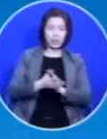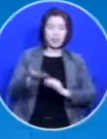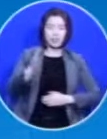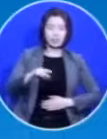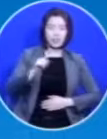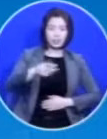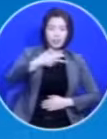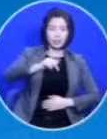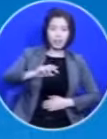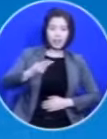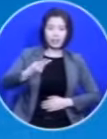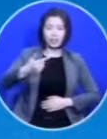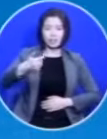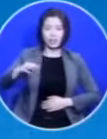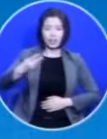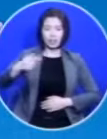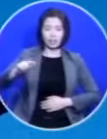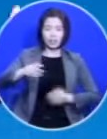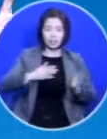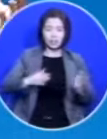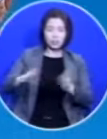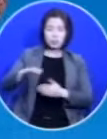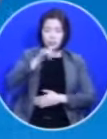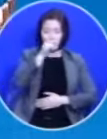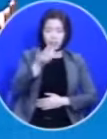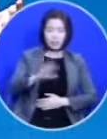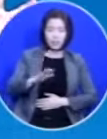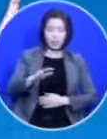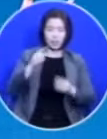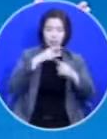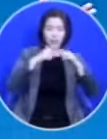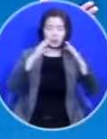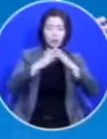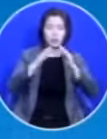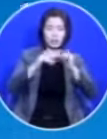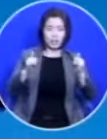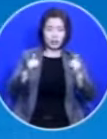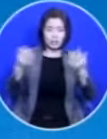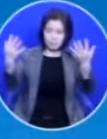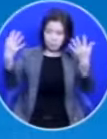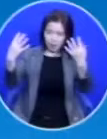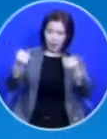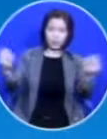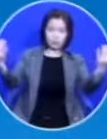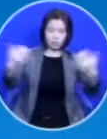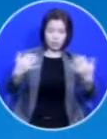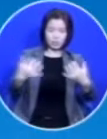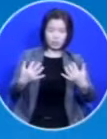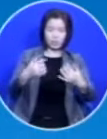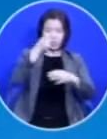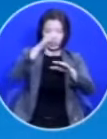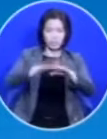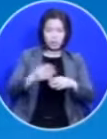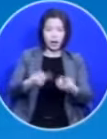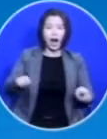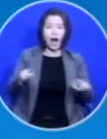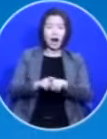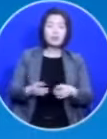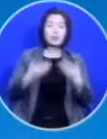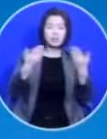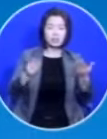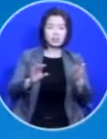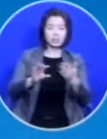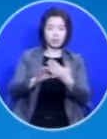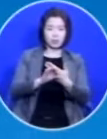그렇게 칸타타를 준비를 했는데 교우들이 많이 와서 함께 그 예배를 같이 드리면 아 그